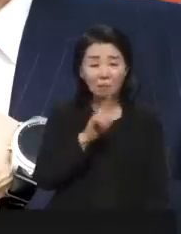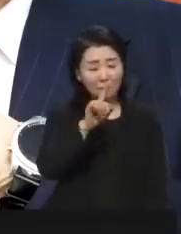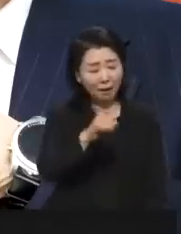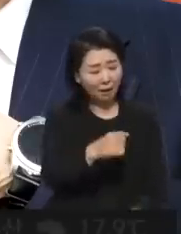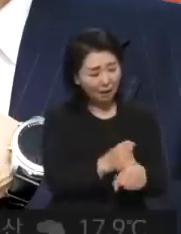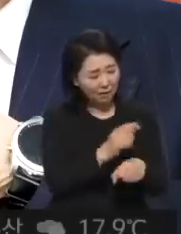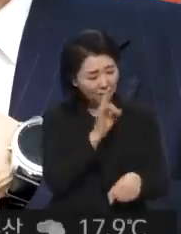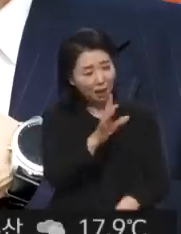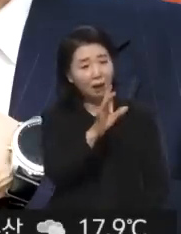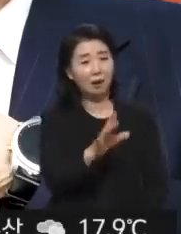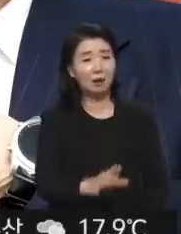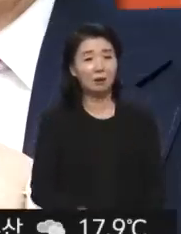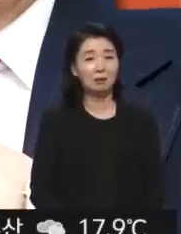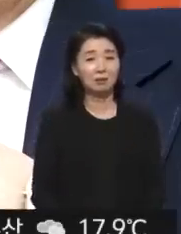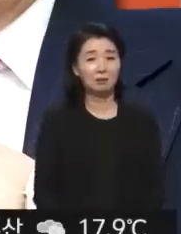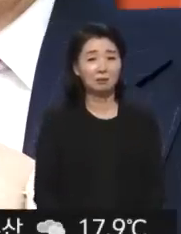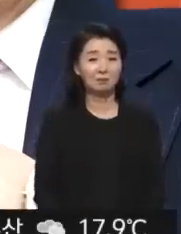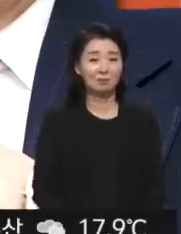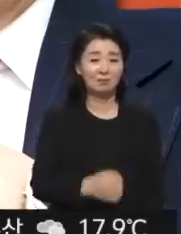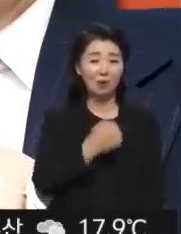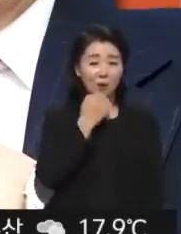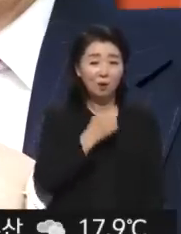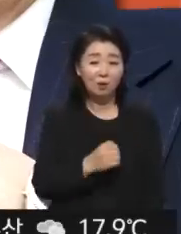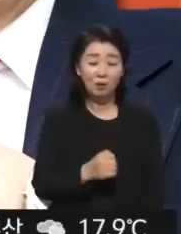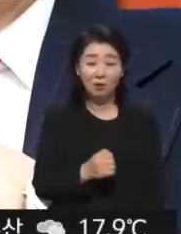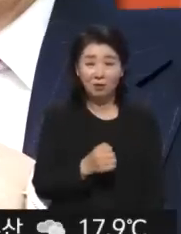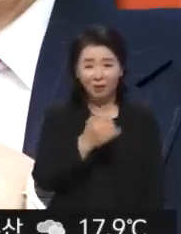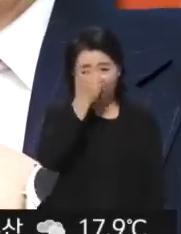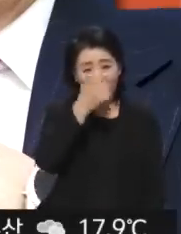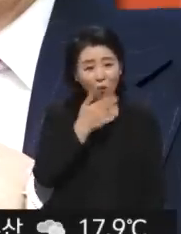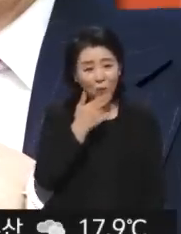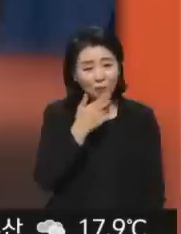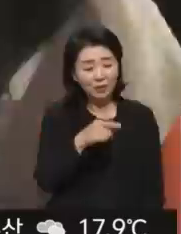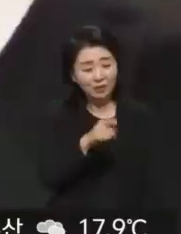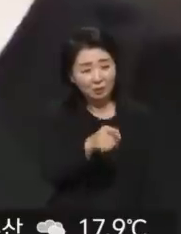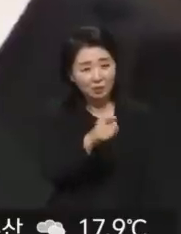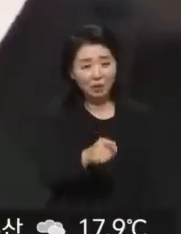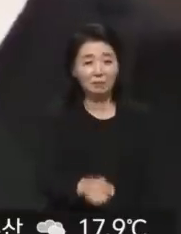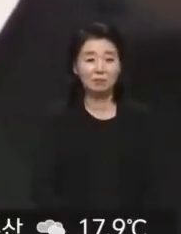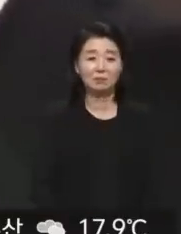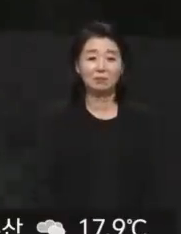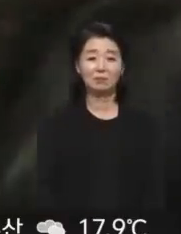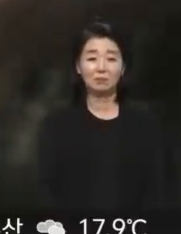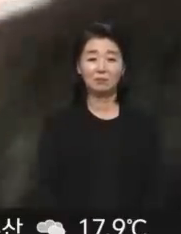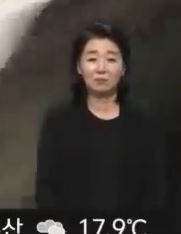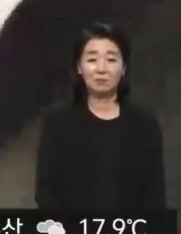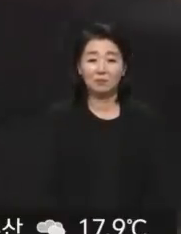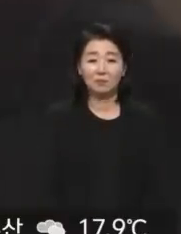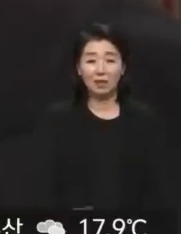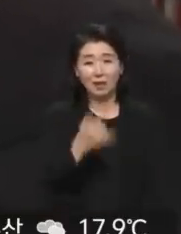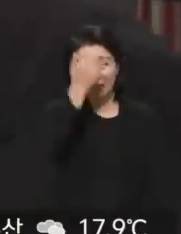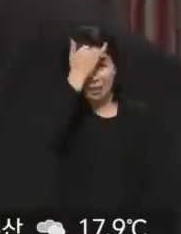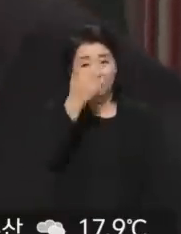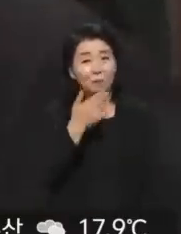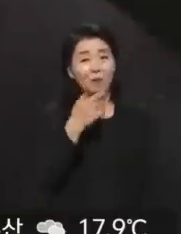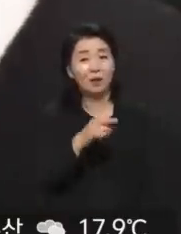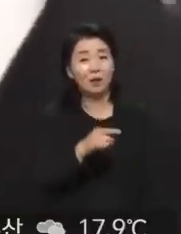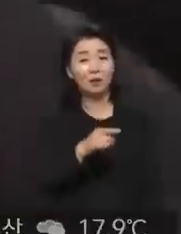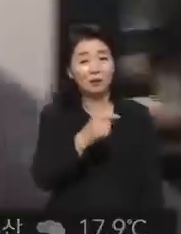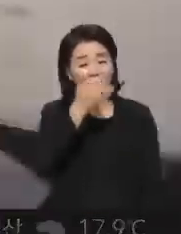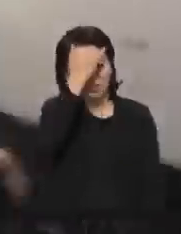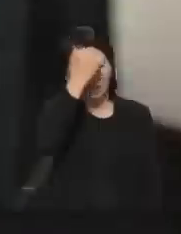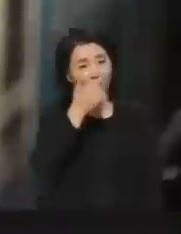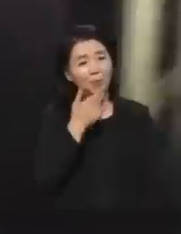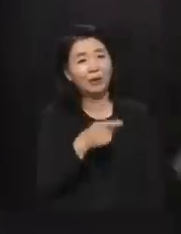그래 하면 안 되죠. 어? 방지합니까? 아이고, 그렇죠. 인자하다. 늘 반가하게 이럴 때